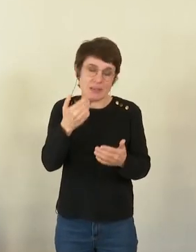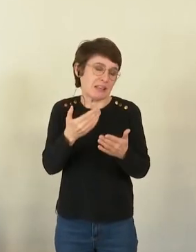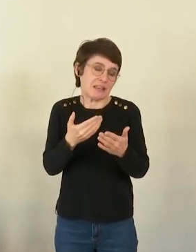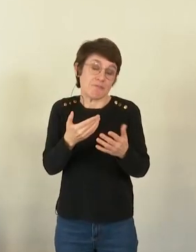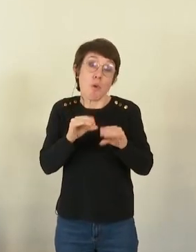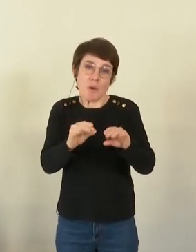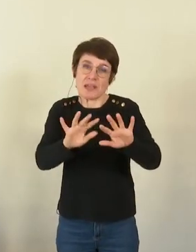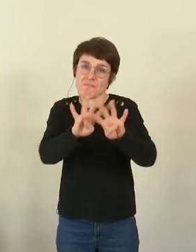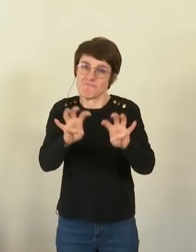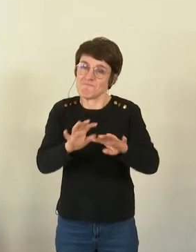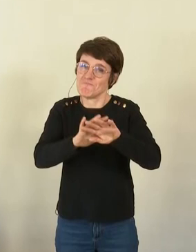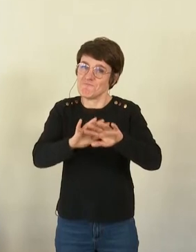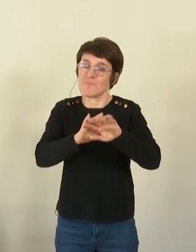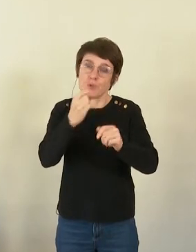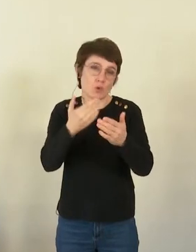abstiendrons